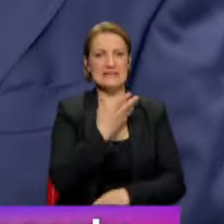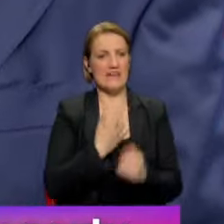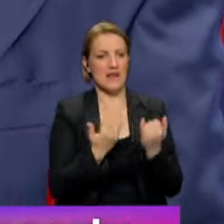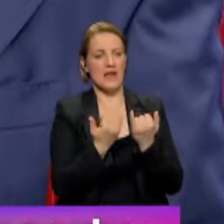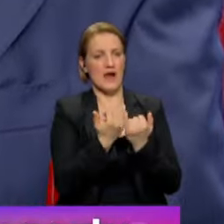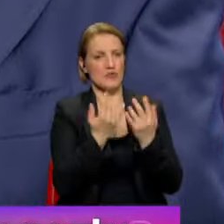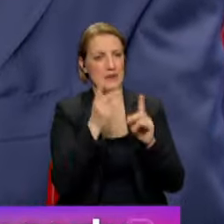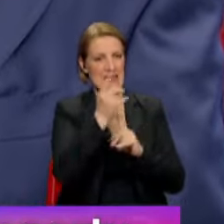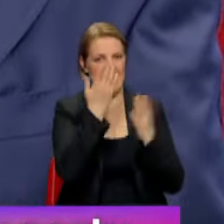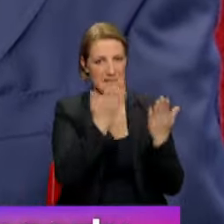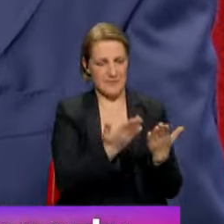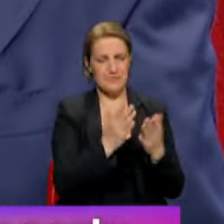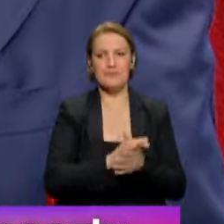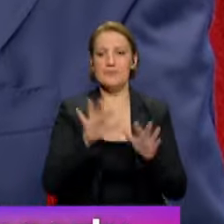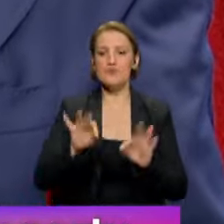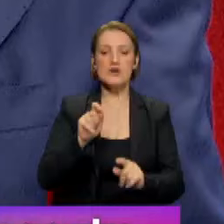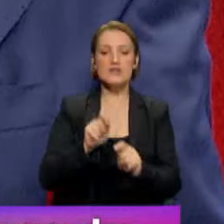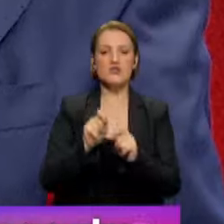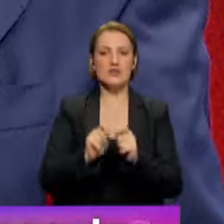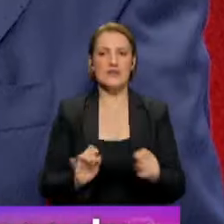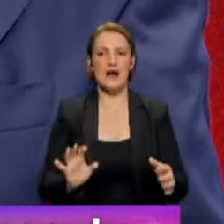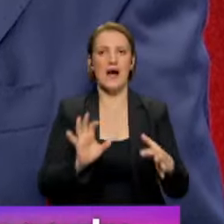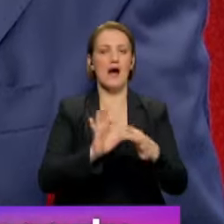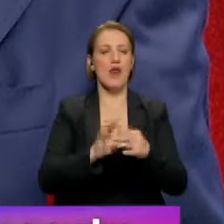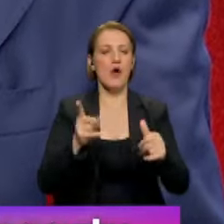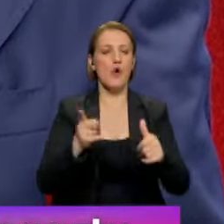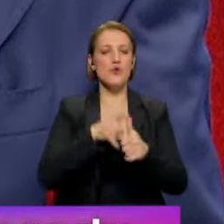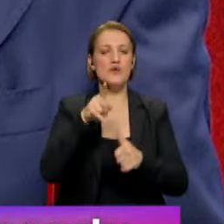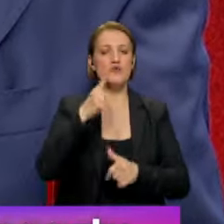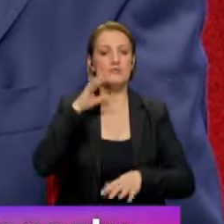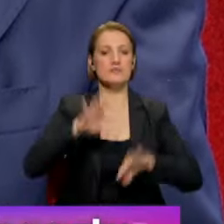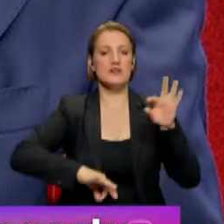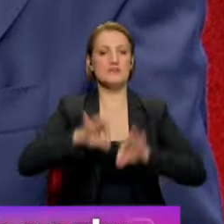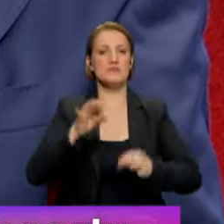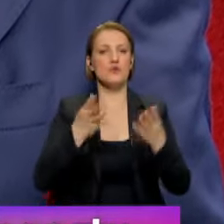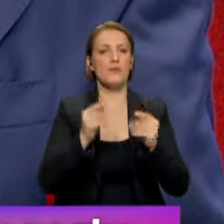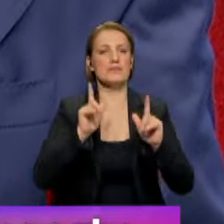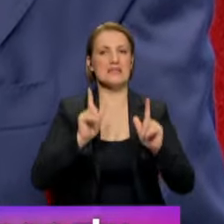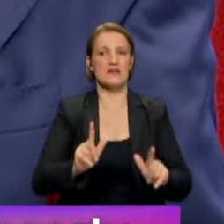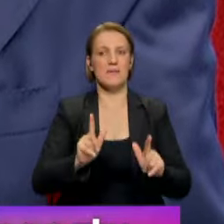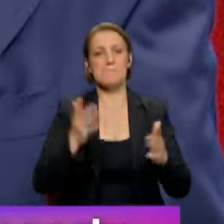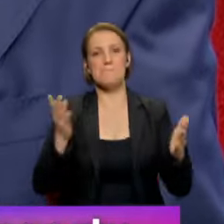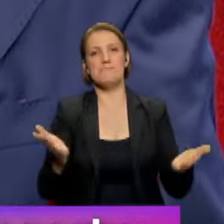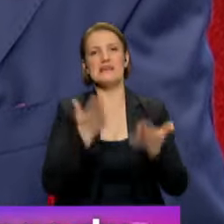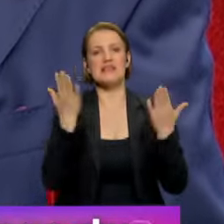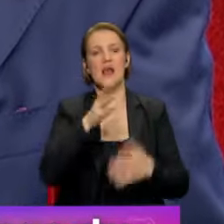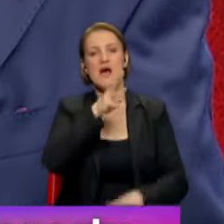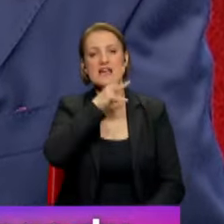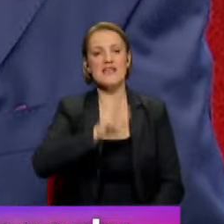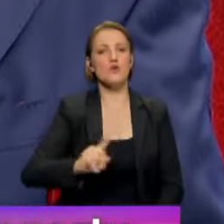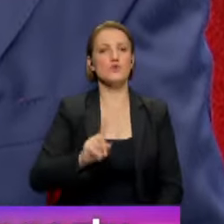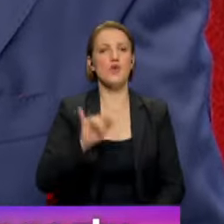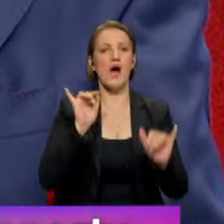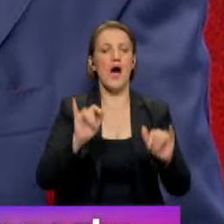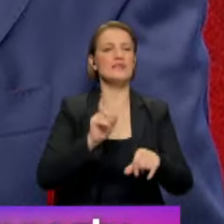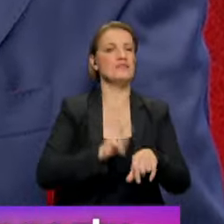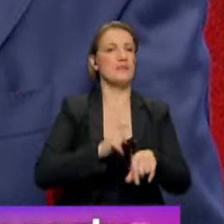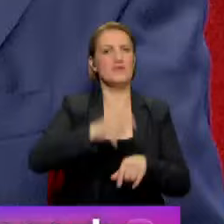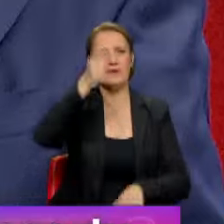İlker Buyurun Bu işle ilgili önce şunu tespit etmemiz lazım Mesela Esenyurt aynı zamanda